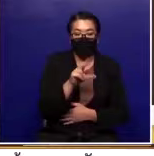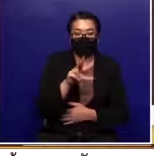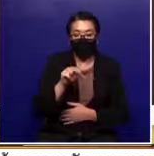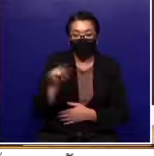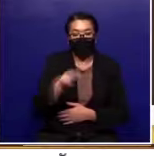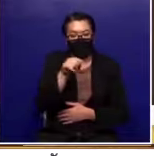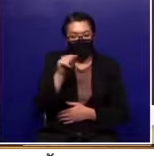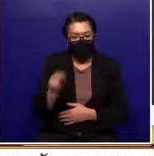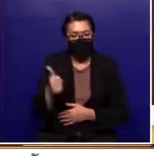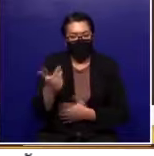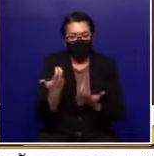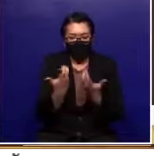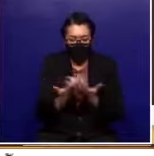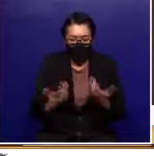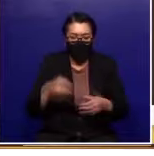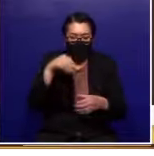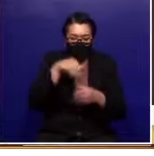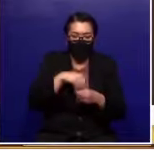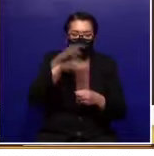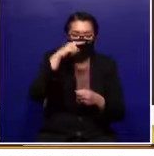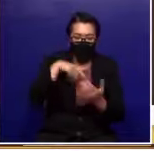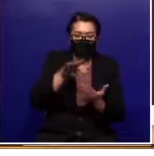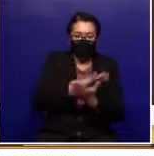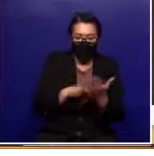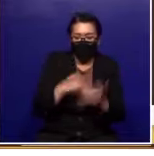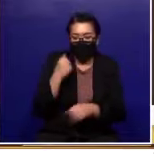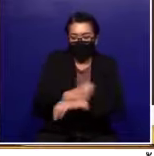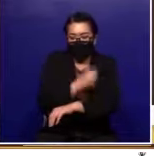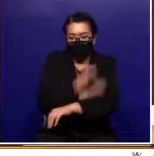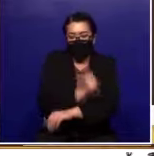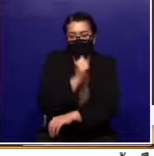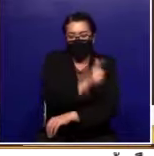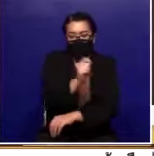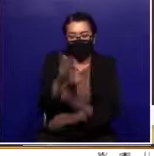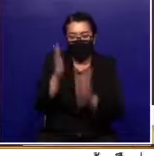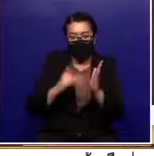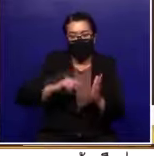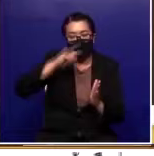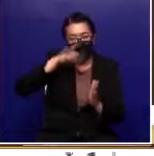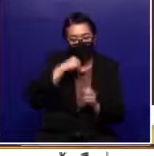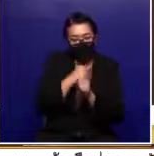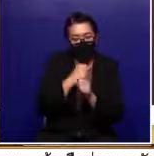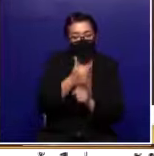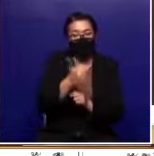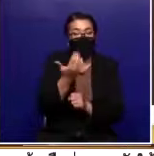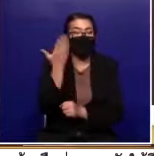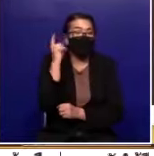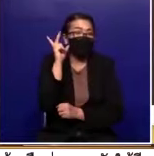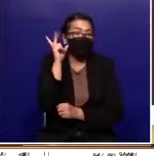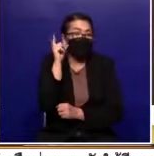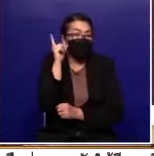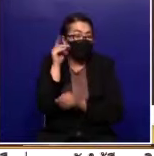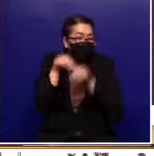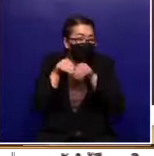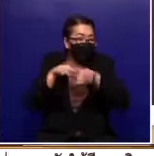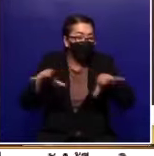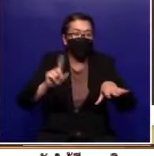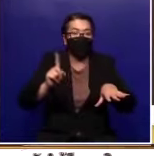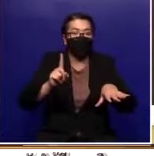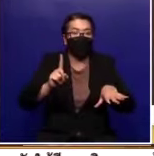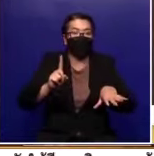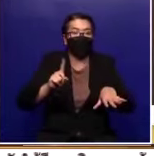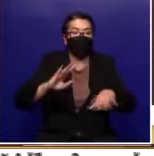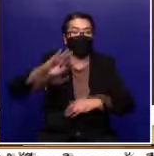ช้วัสดุในประเทศเพื่อให้แรงงานมันกระเตื้องมันกระตุ้นปรากฏว่าวัน2วันที่ข่าวให้ลึ่มเลยท่านประธานครับกองทัพอาก